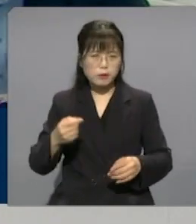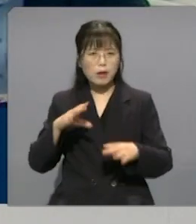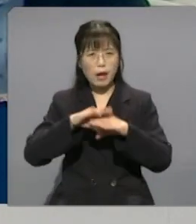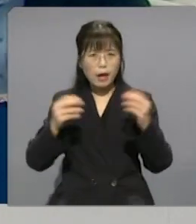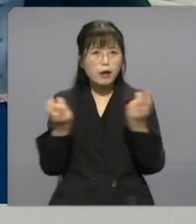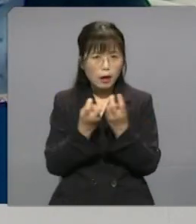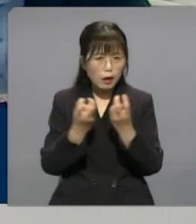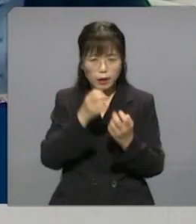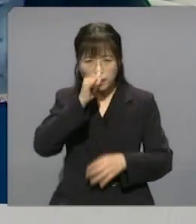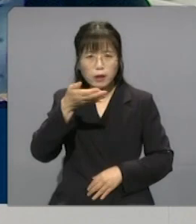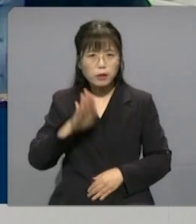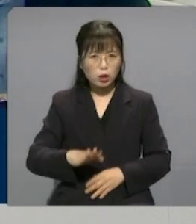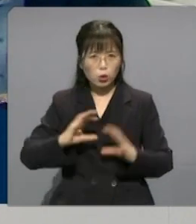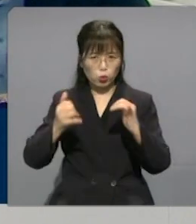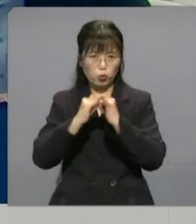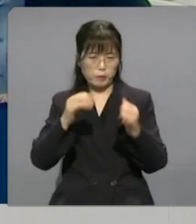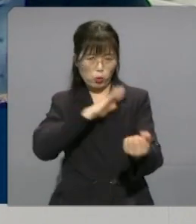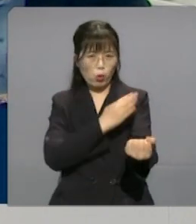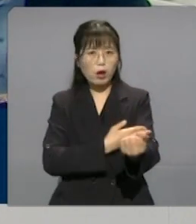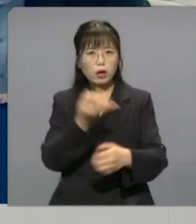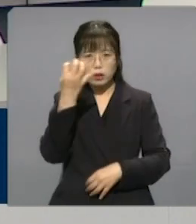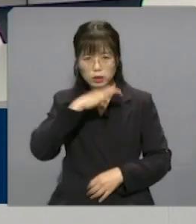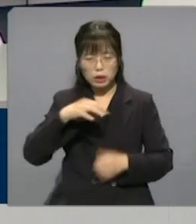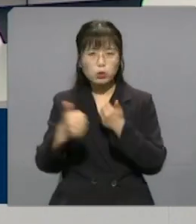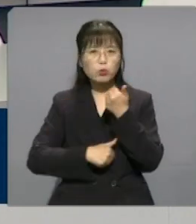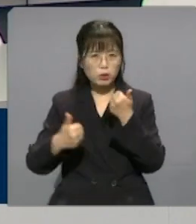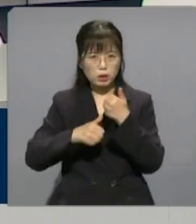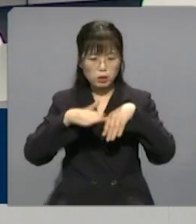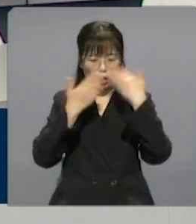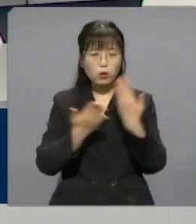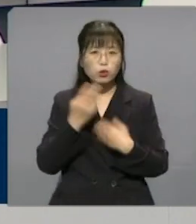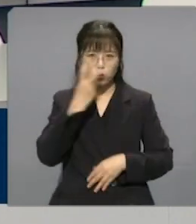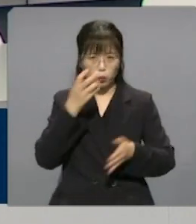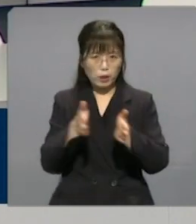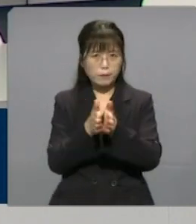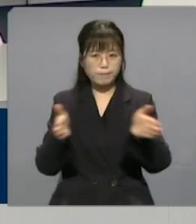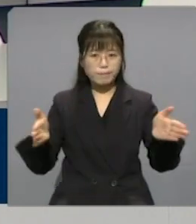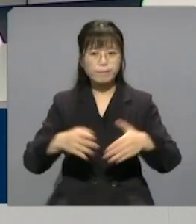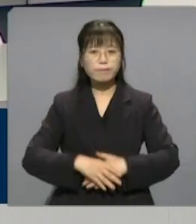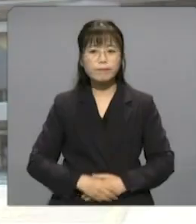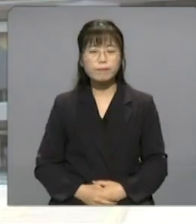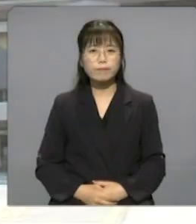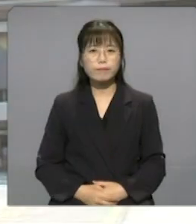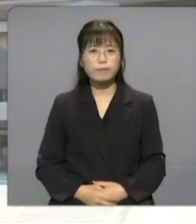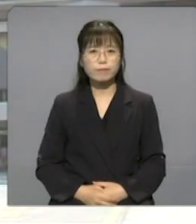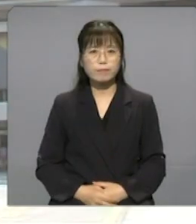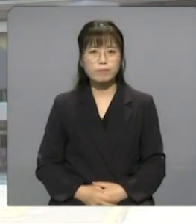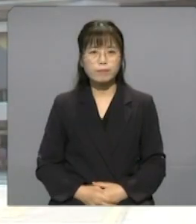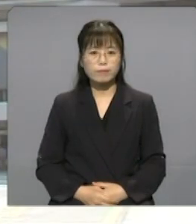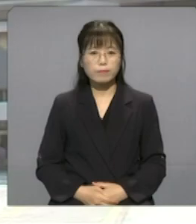이어 국민권익위원회가 별도 전수조사에 착수했습니다. 김용재 기자입니다.